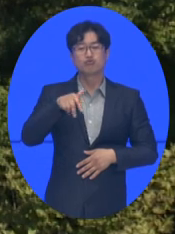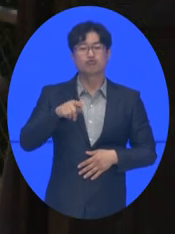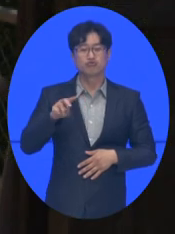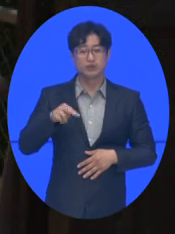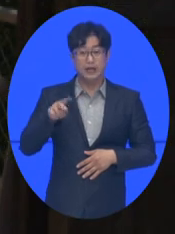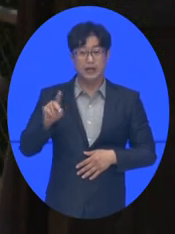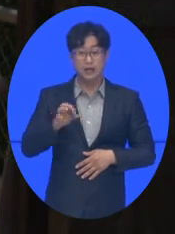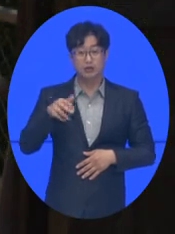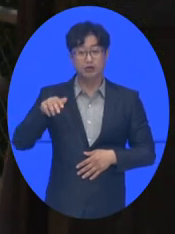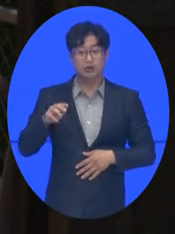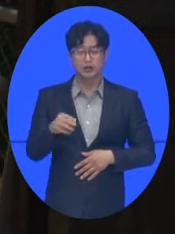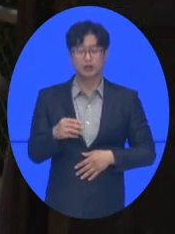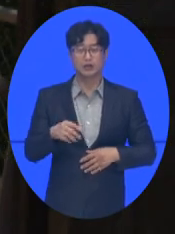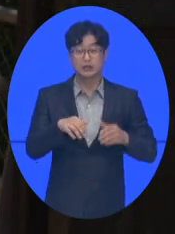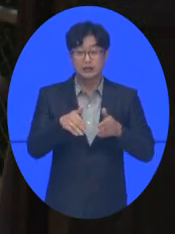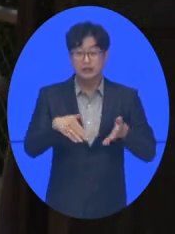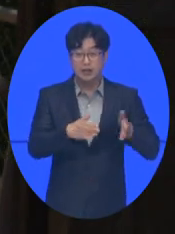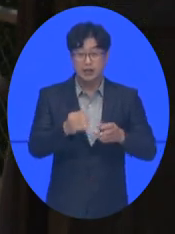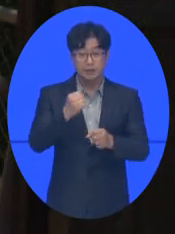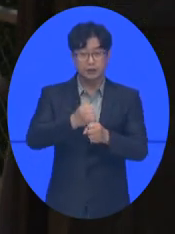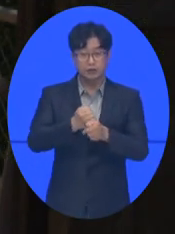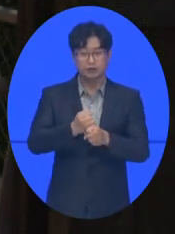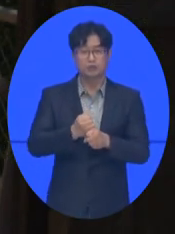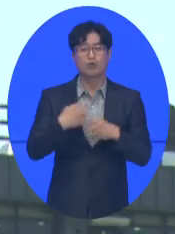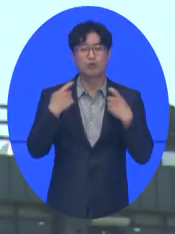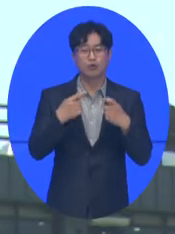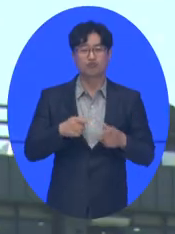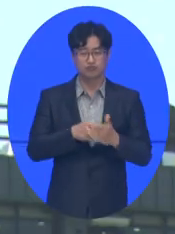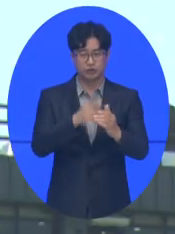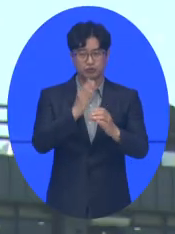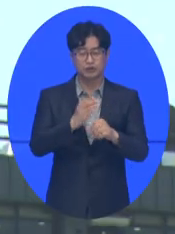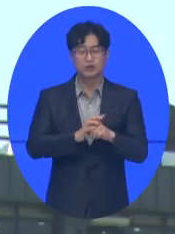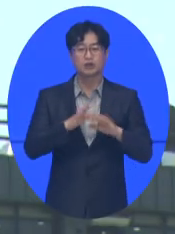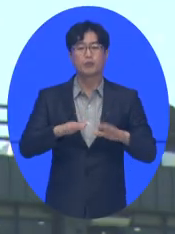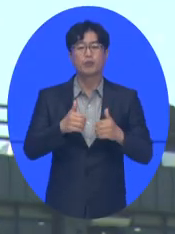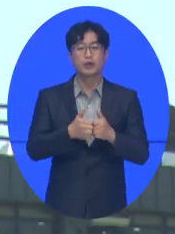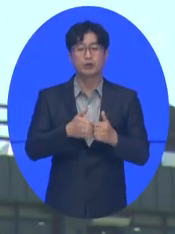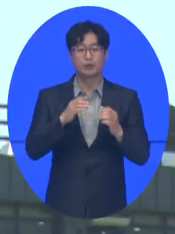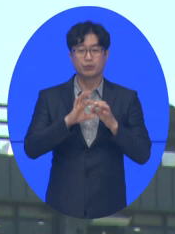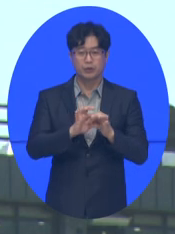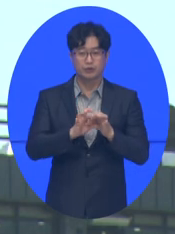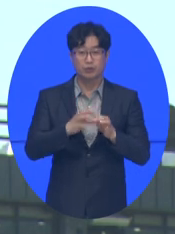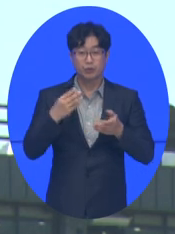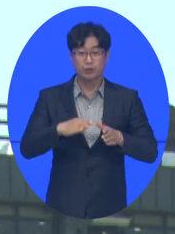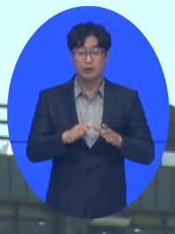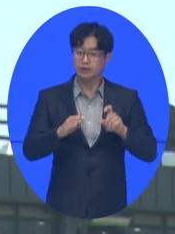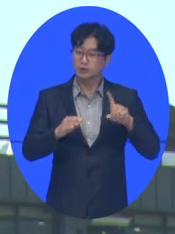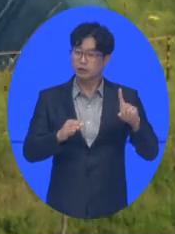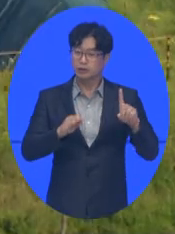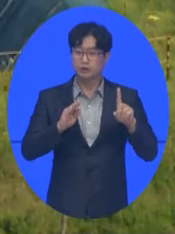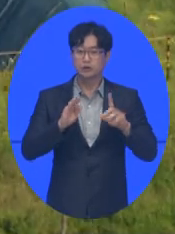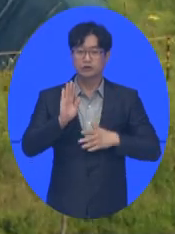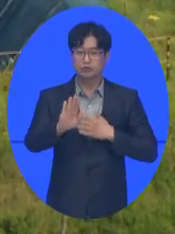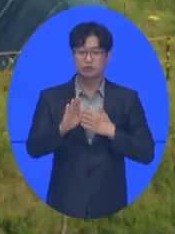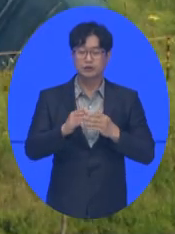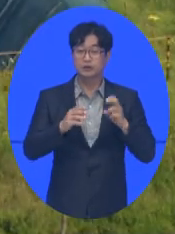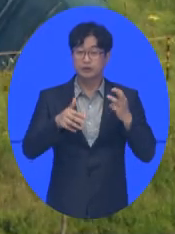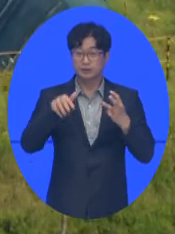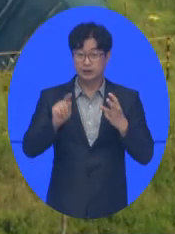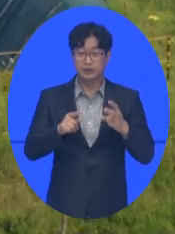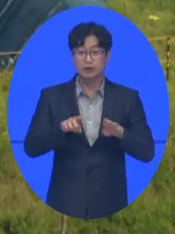조성해 한탄강 관광 활성화를 추진해 왔습니다. 이번 회의를 통해 경기도는 올해 11월 이후